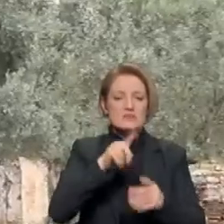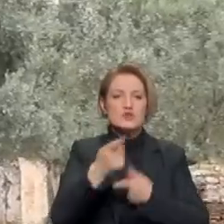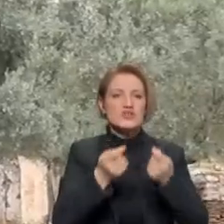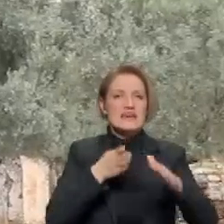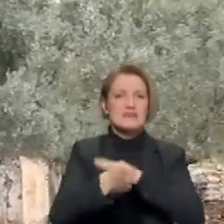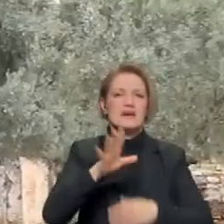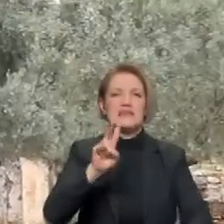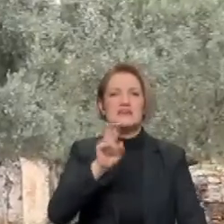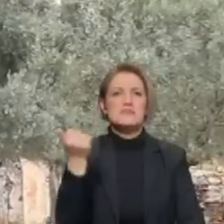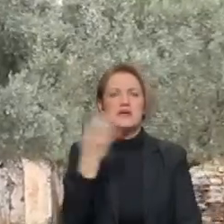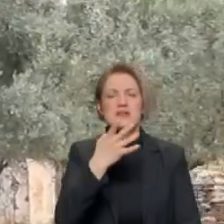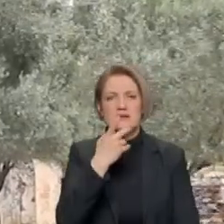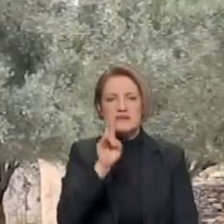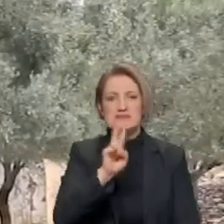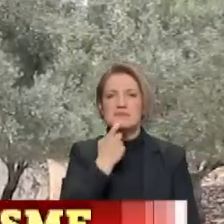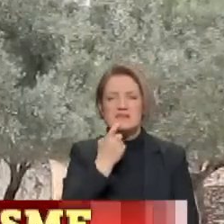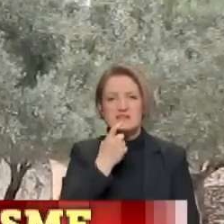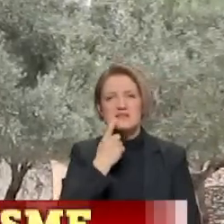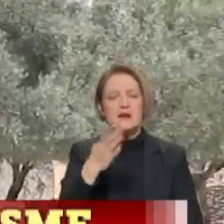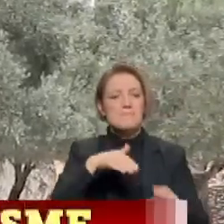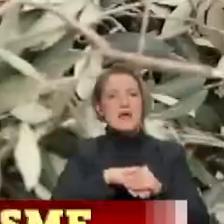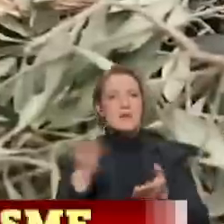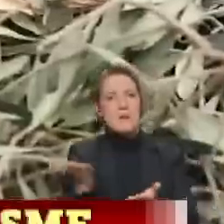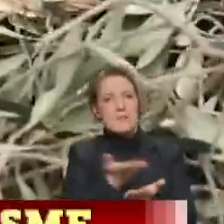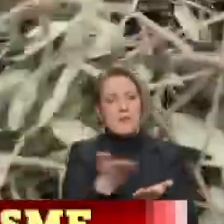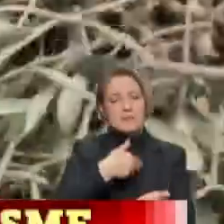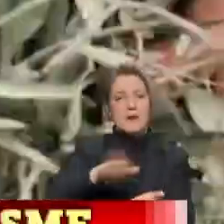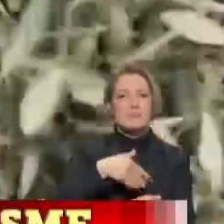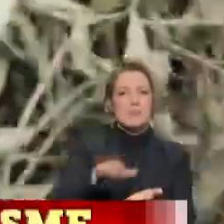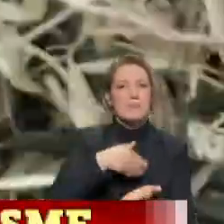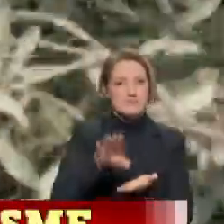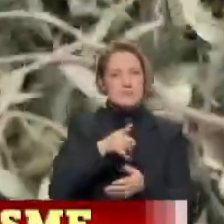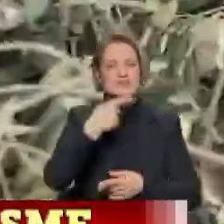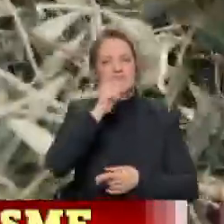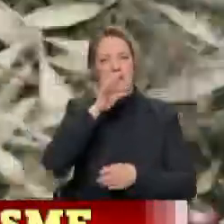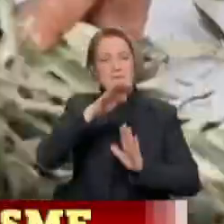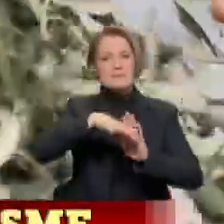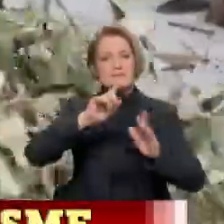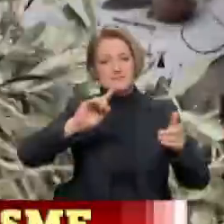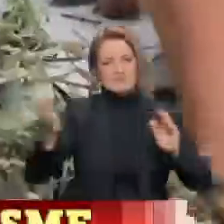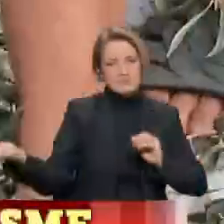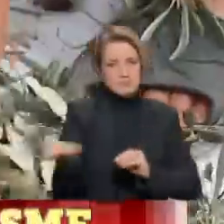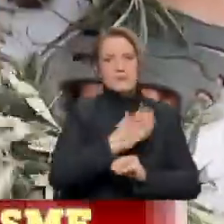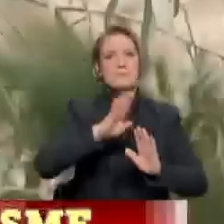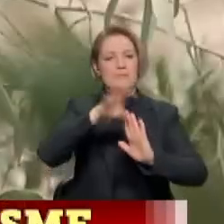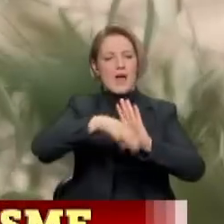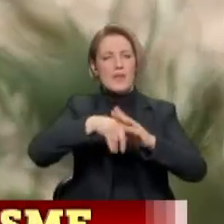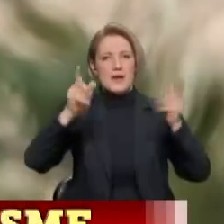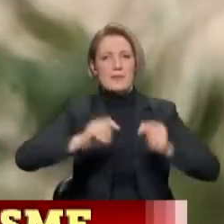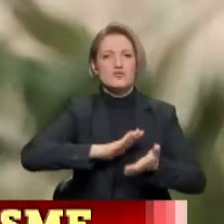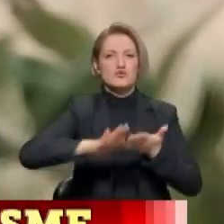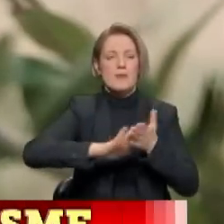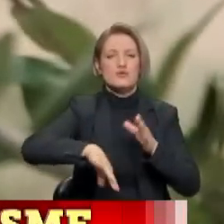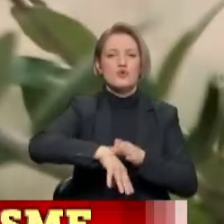20 yılda defalarca meclise gelen ama reddedilen, geçtiğimiz yıl Danıştay'dan dönen zeytinliklerin maden sahalarını açan düzenleme bir kez